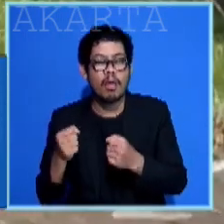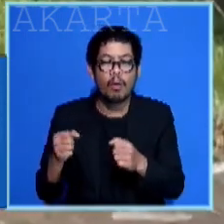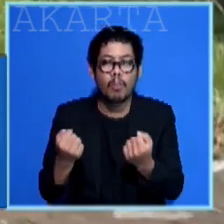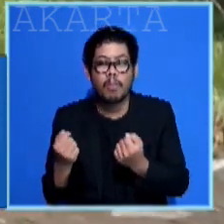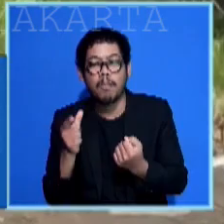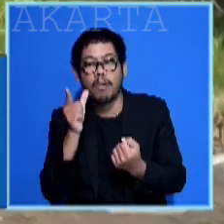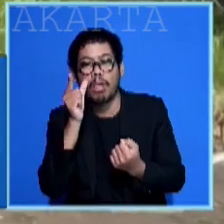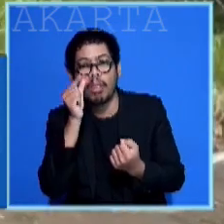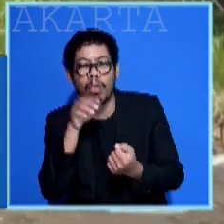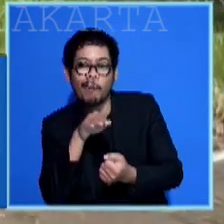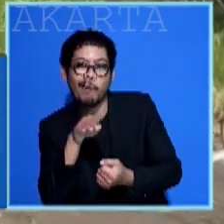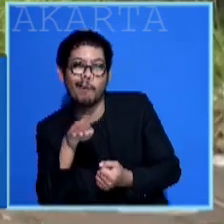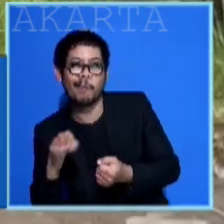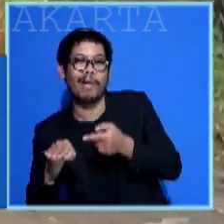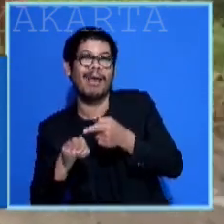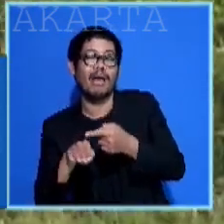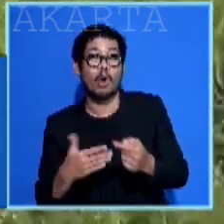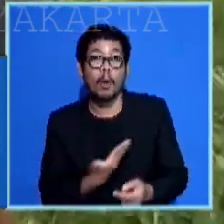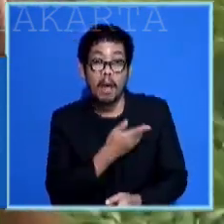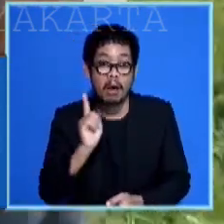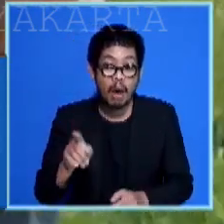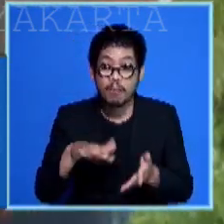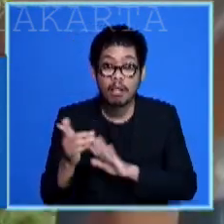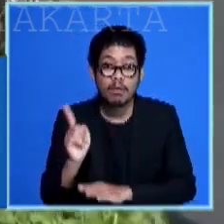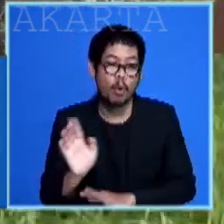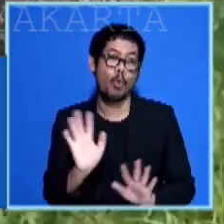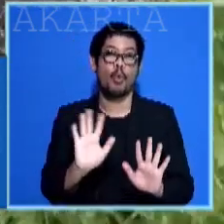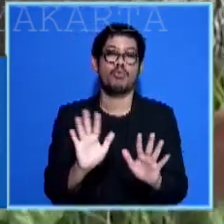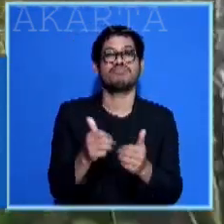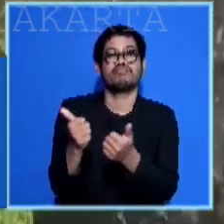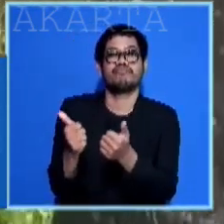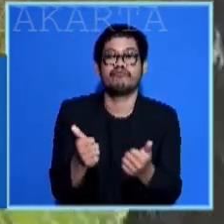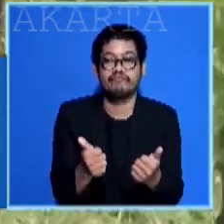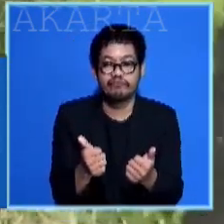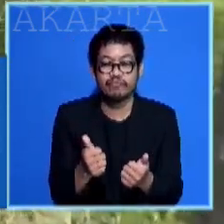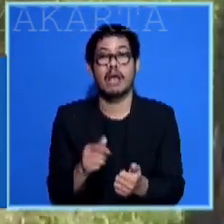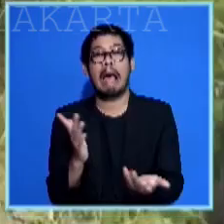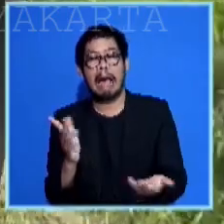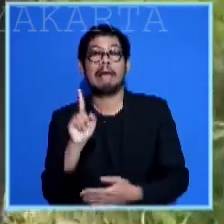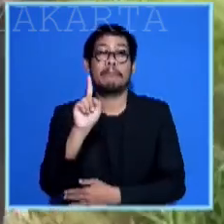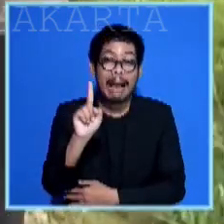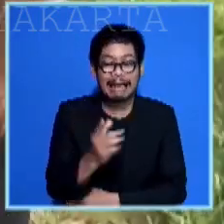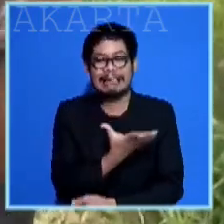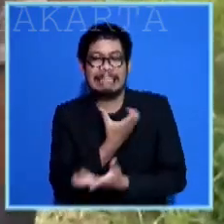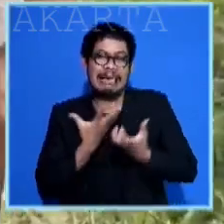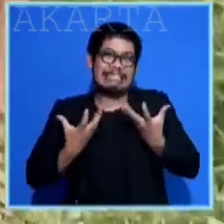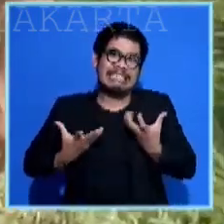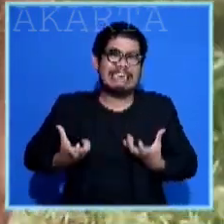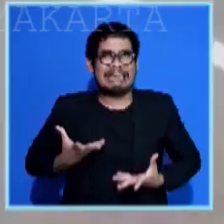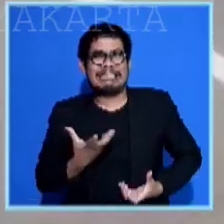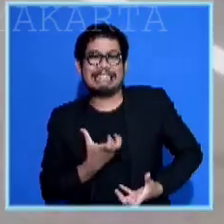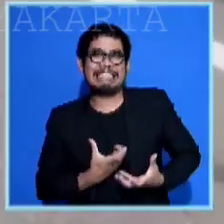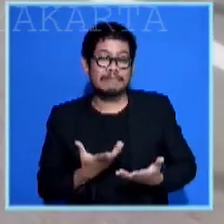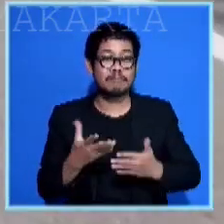berlawanan tidak ada kban jiwa dalam kecelakaan karambol tersebut Namun tiga orang mengalami luka-luka dan terpaksa dirawat di rumah